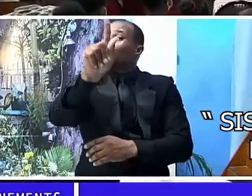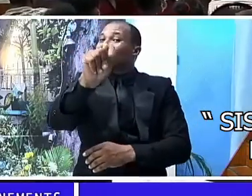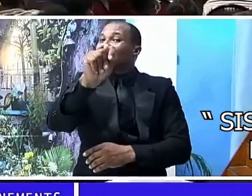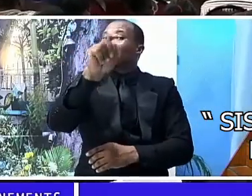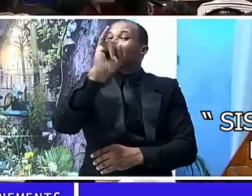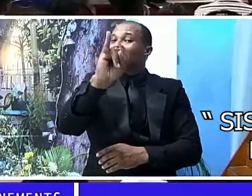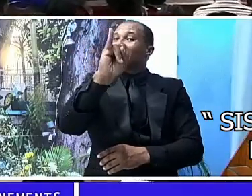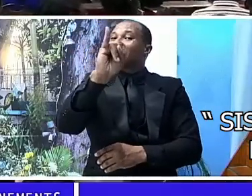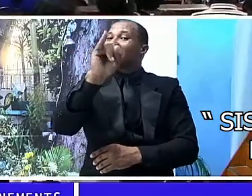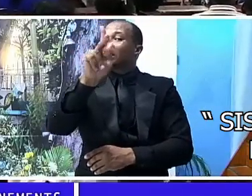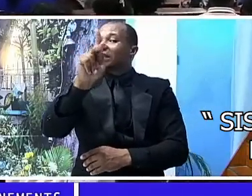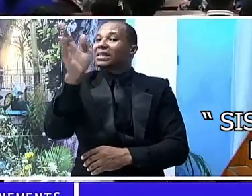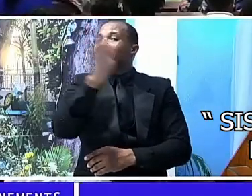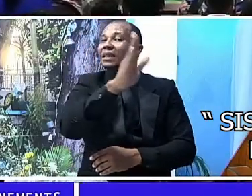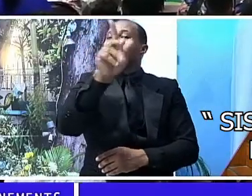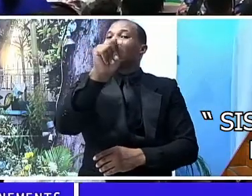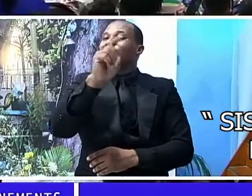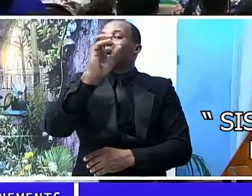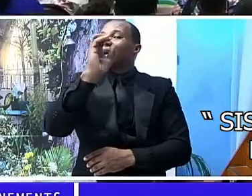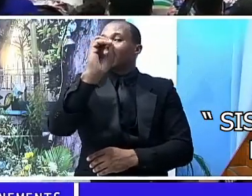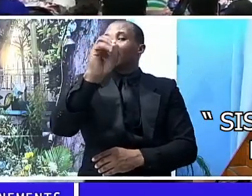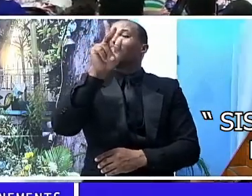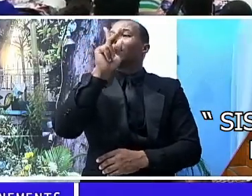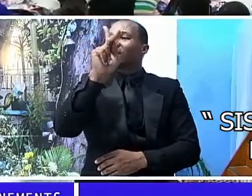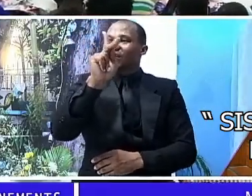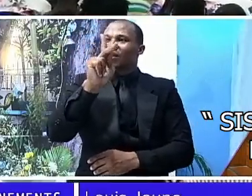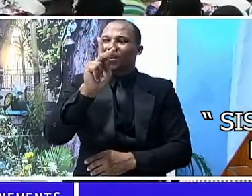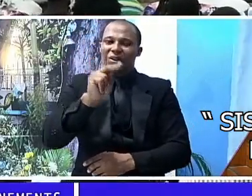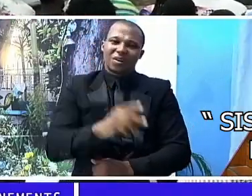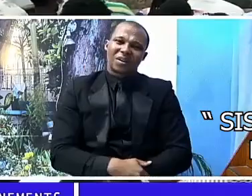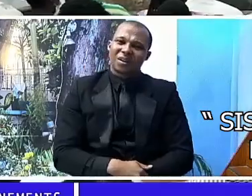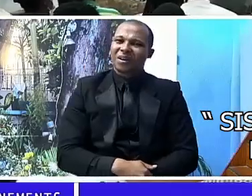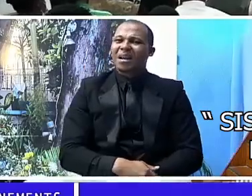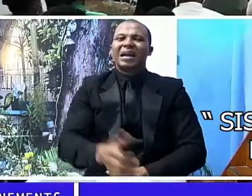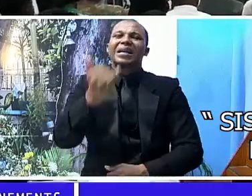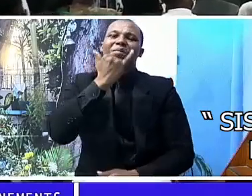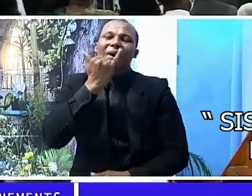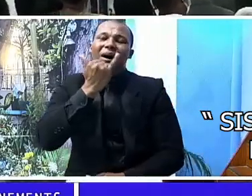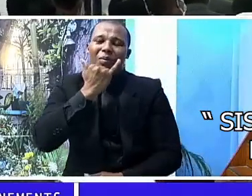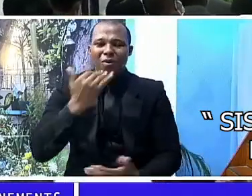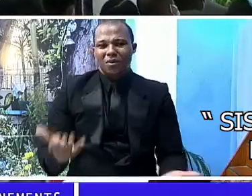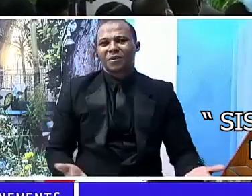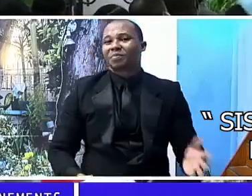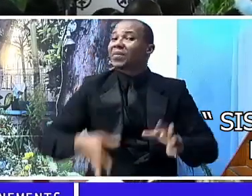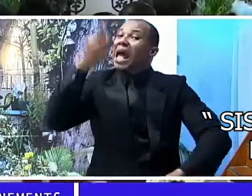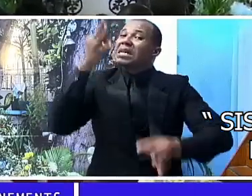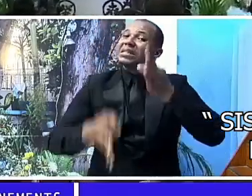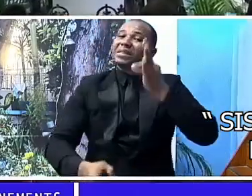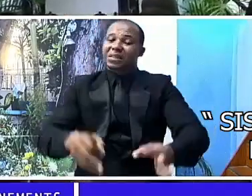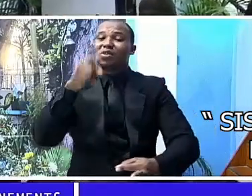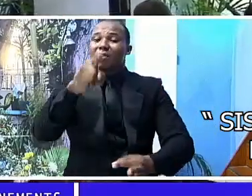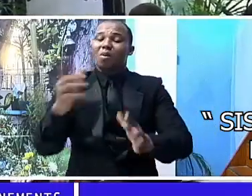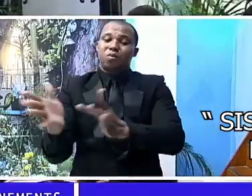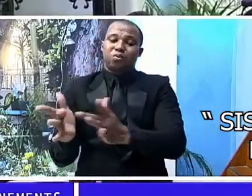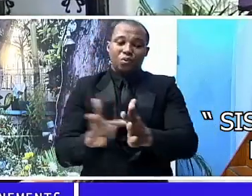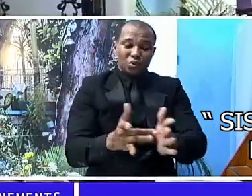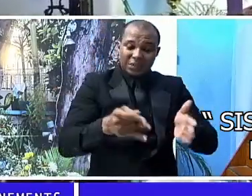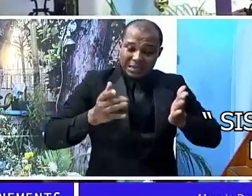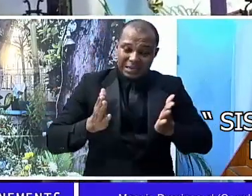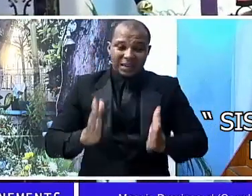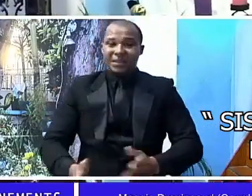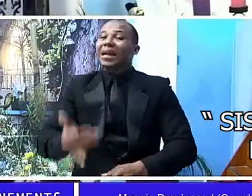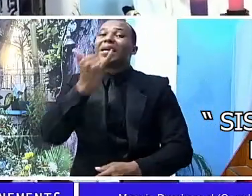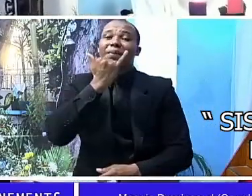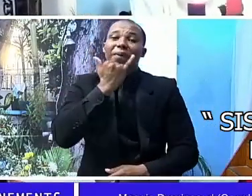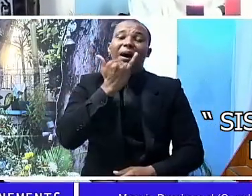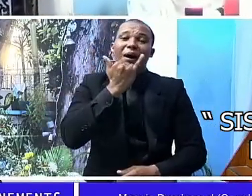dévoué photo sur photo. Bagay ça yo, pour maksam yo. Yo pas pour yon chrétien, yo pas pour yon moun ka réfléchi. Yo pas men nou an ken côté,